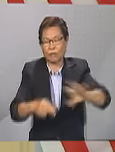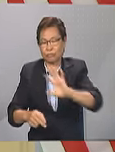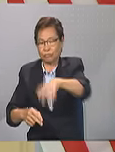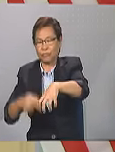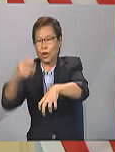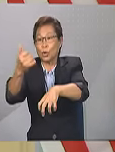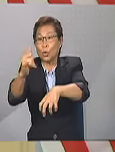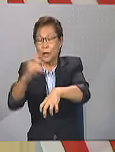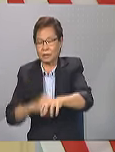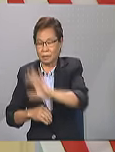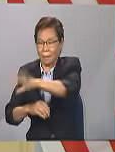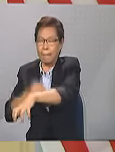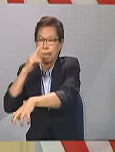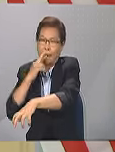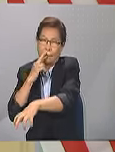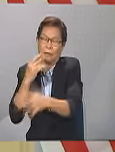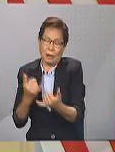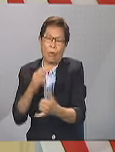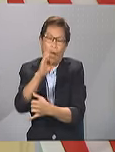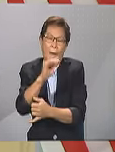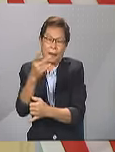dan merah ayo kita